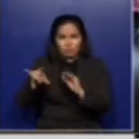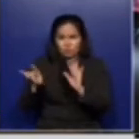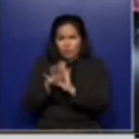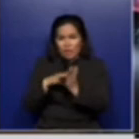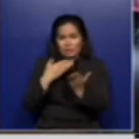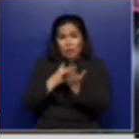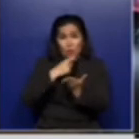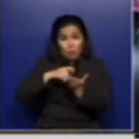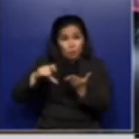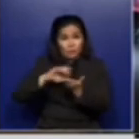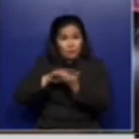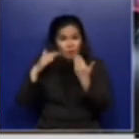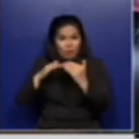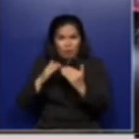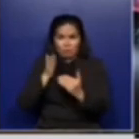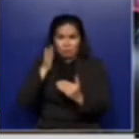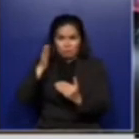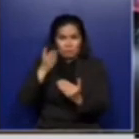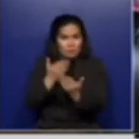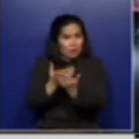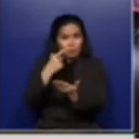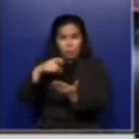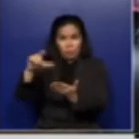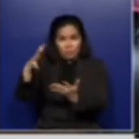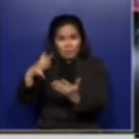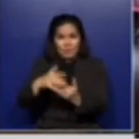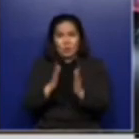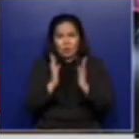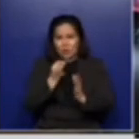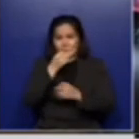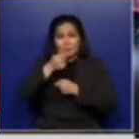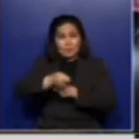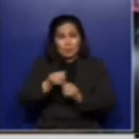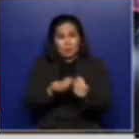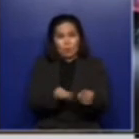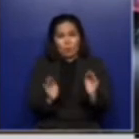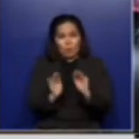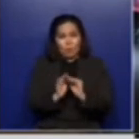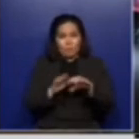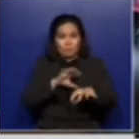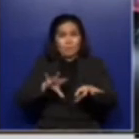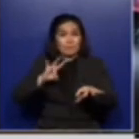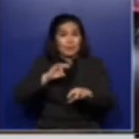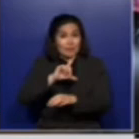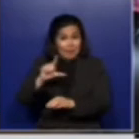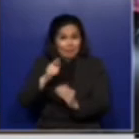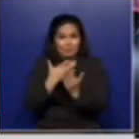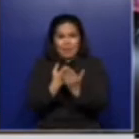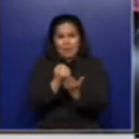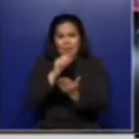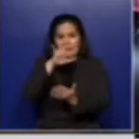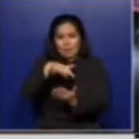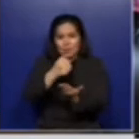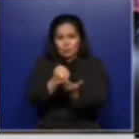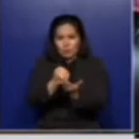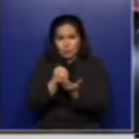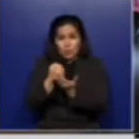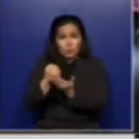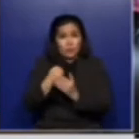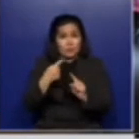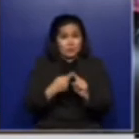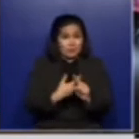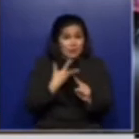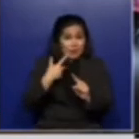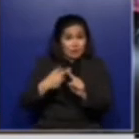จะไม่ได้รับอีกต่อไปเกษตรกร7ล้านกว่าครอบครัวที่เคยได้รับเงินเยียวยาของเดือนพฤษภามิถุน